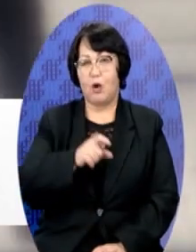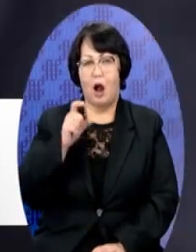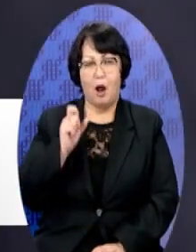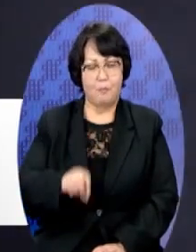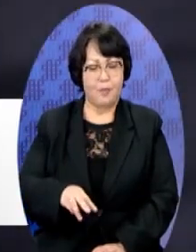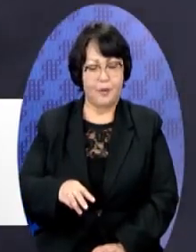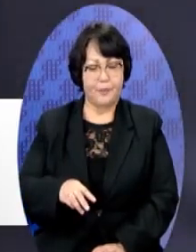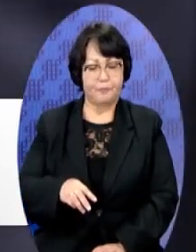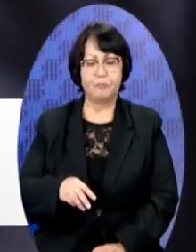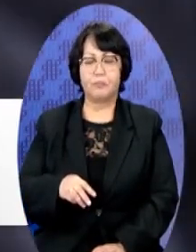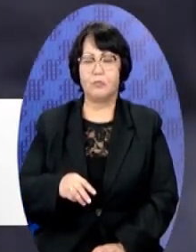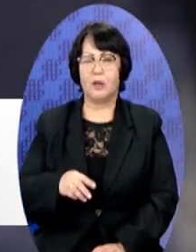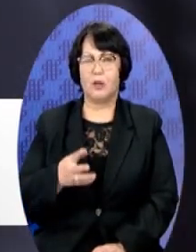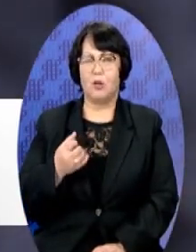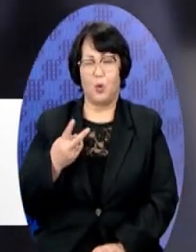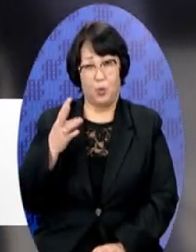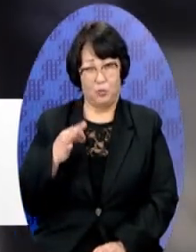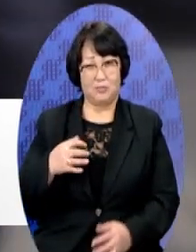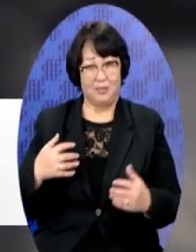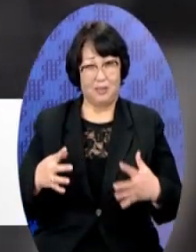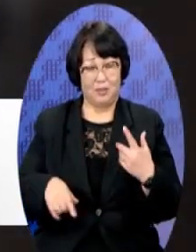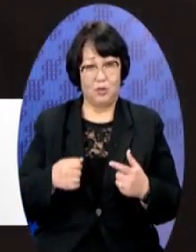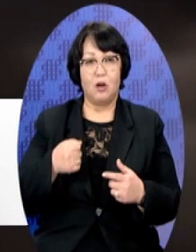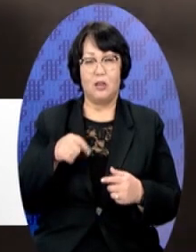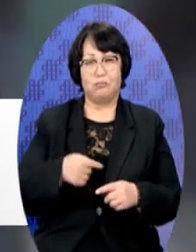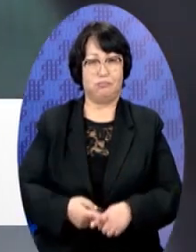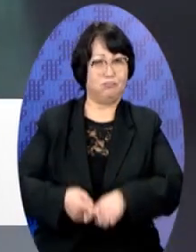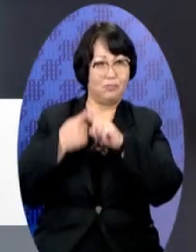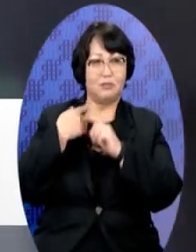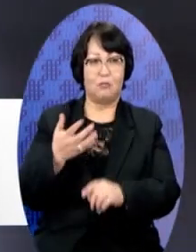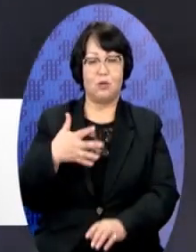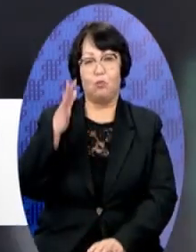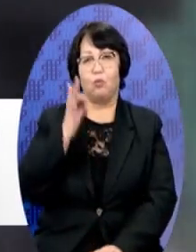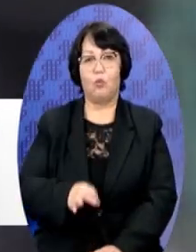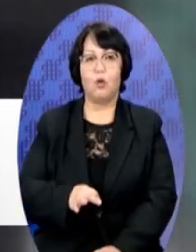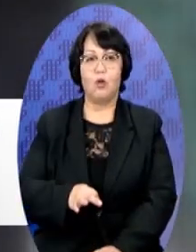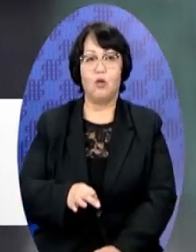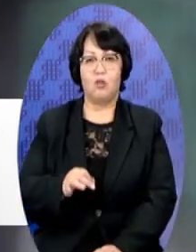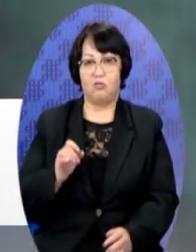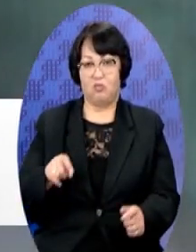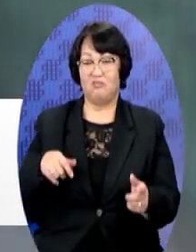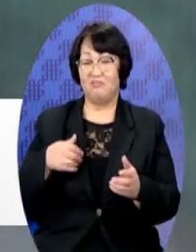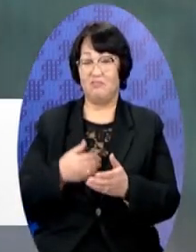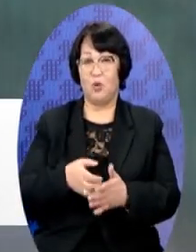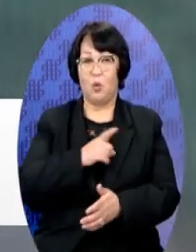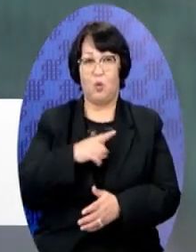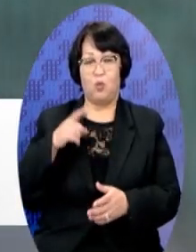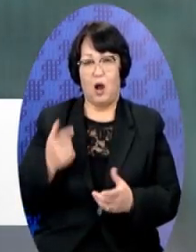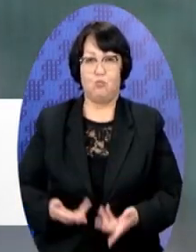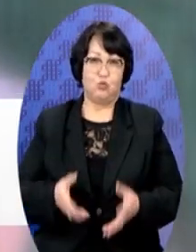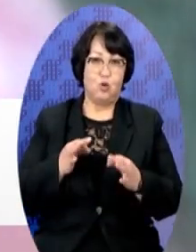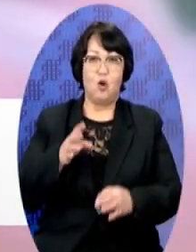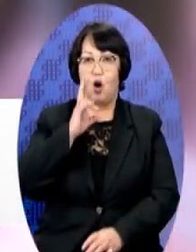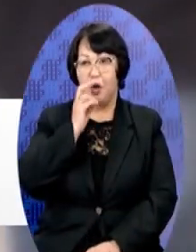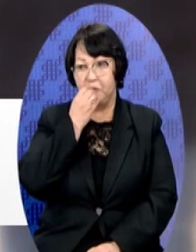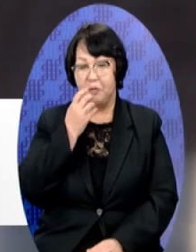гарсан байдаг. Энэ тоо 2013 онд 55% болтлоо өсчээ. Үүнээс авч үзвэл хувь хүний амьдралын зөв хэв маяг, хооллолт, дасгал хөдөлгөөн